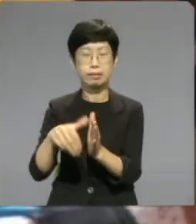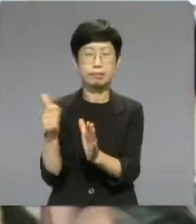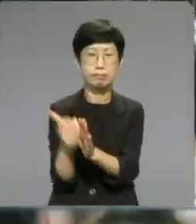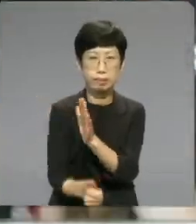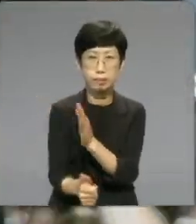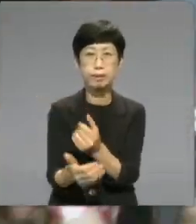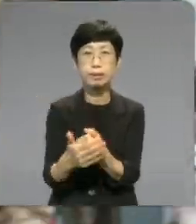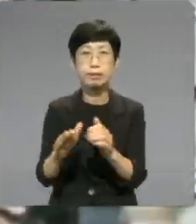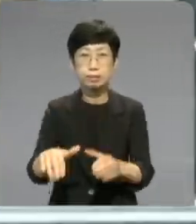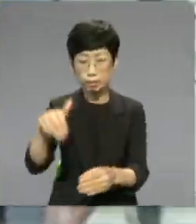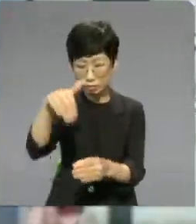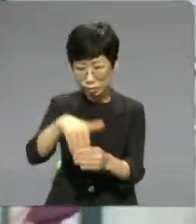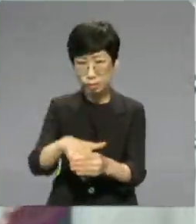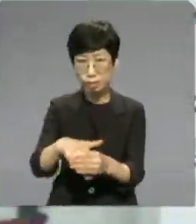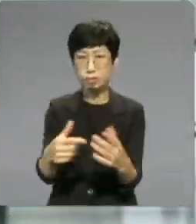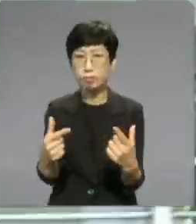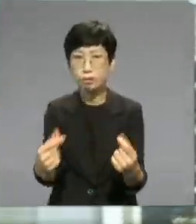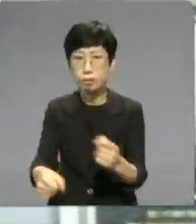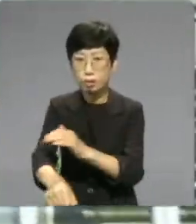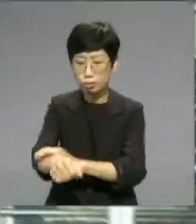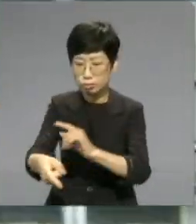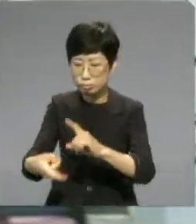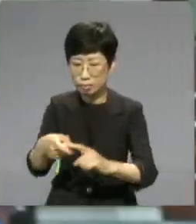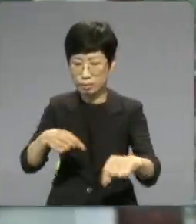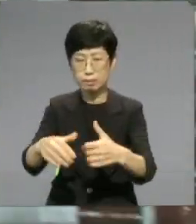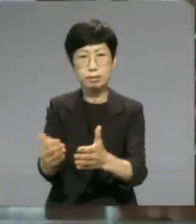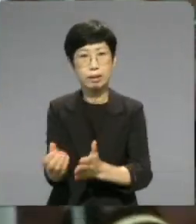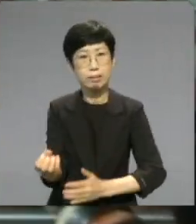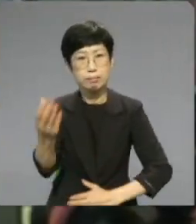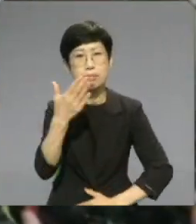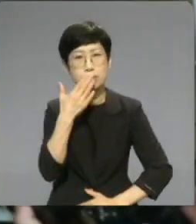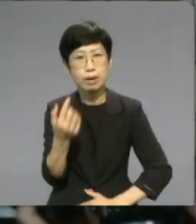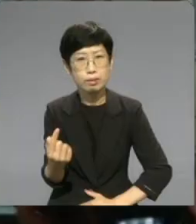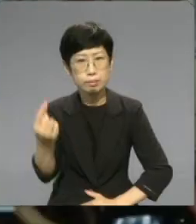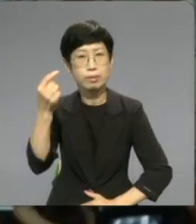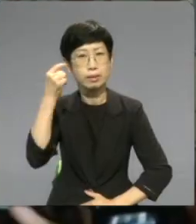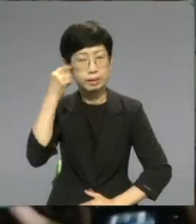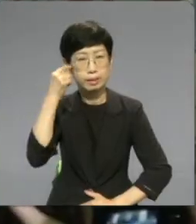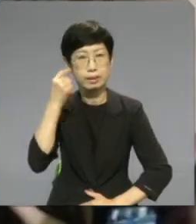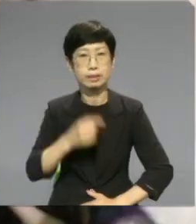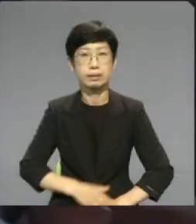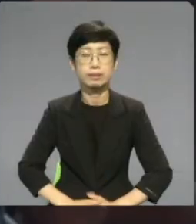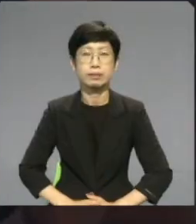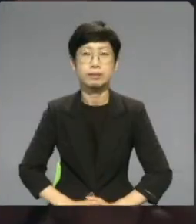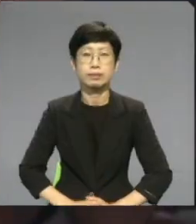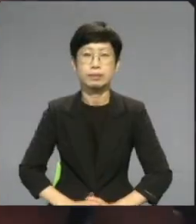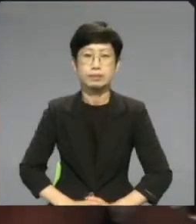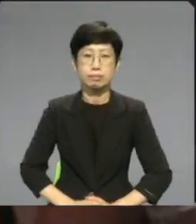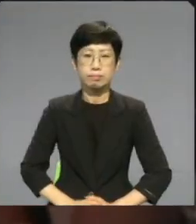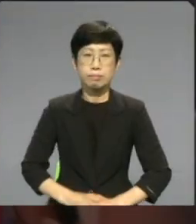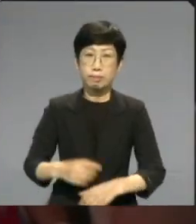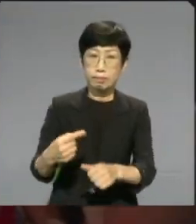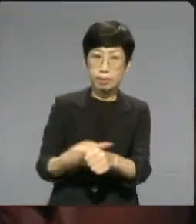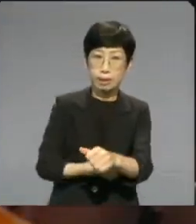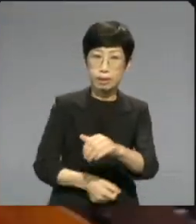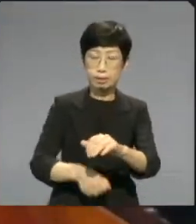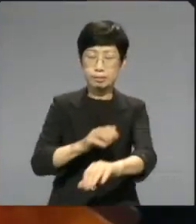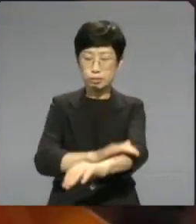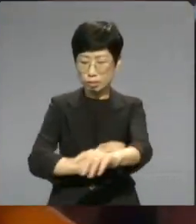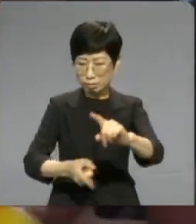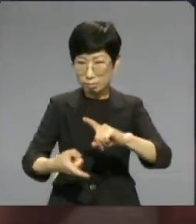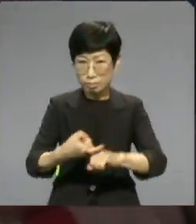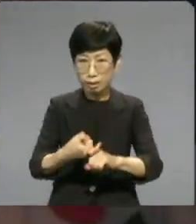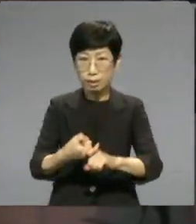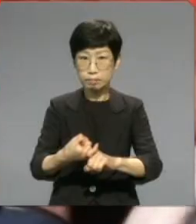때문에 이번 총선도 우파 성향 정당들이 승리할 가능성이 높게 점쳐졌습니다. 그러자 좌파 성향